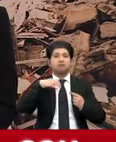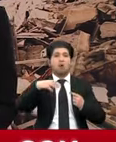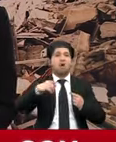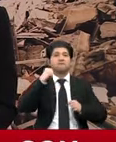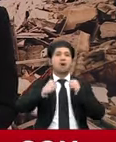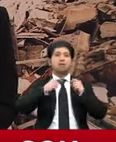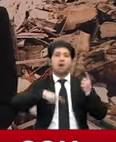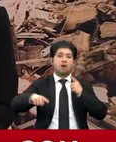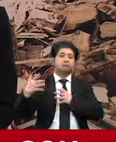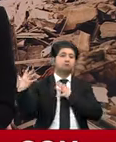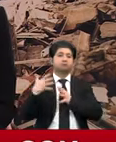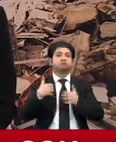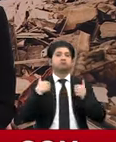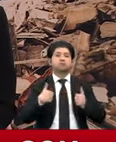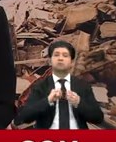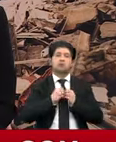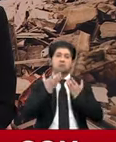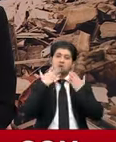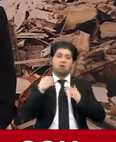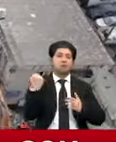bölgedeki fabrikalardan karşılanabilir.